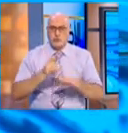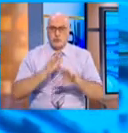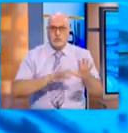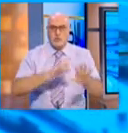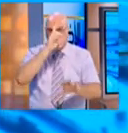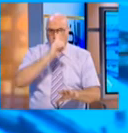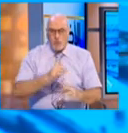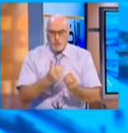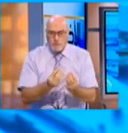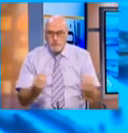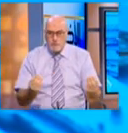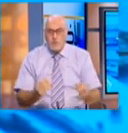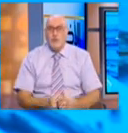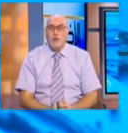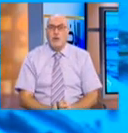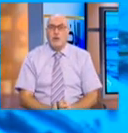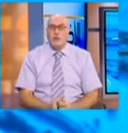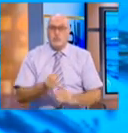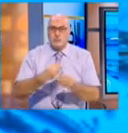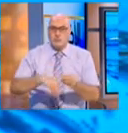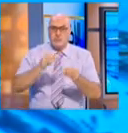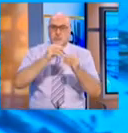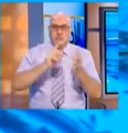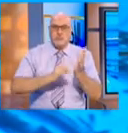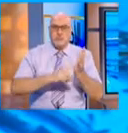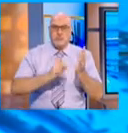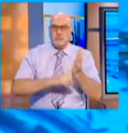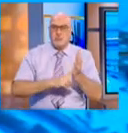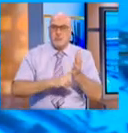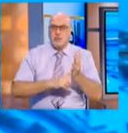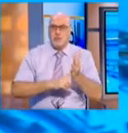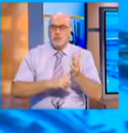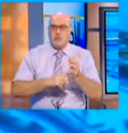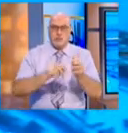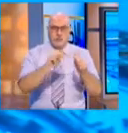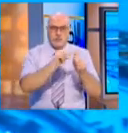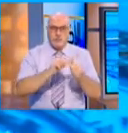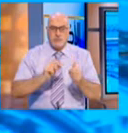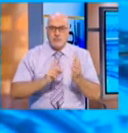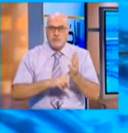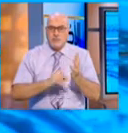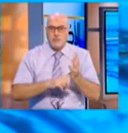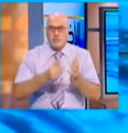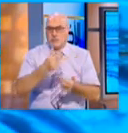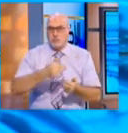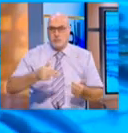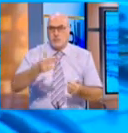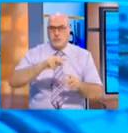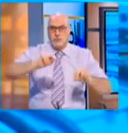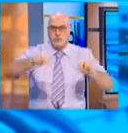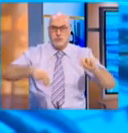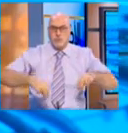حقوق الطفل من خلال استكمال النظام القانوني الموزع بين أحكام القانون الوطني